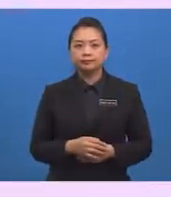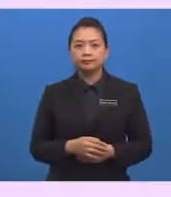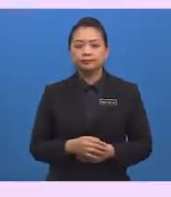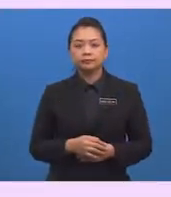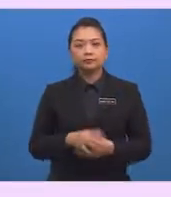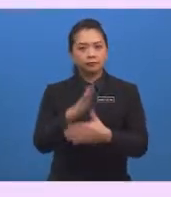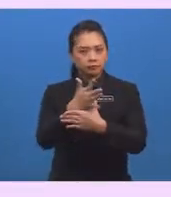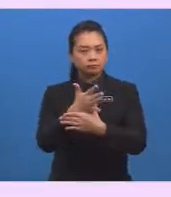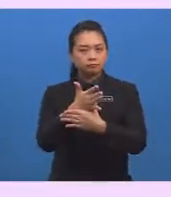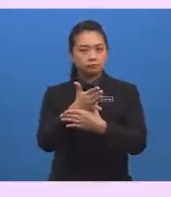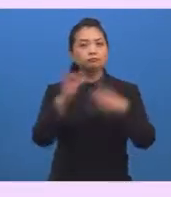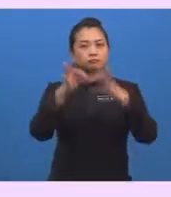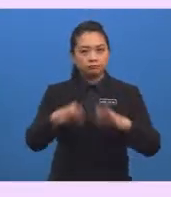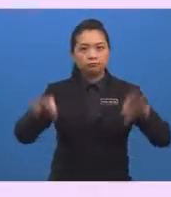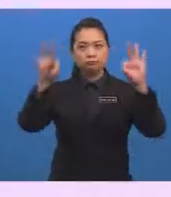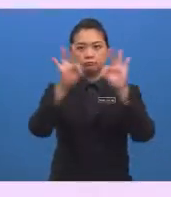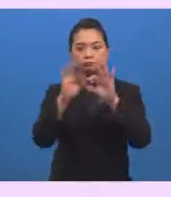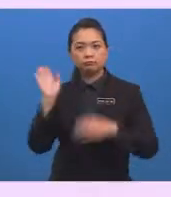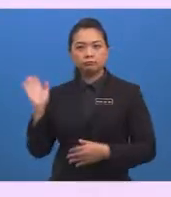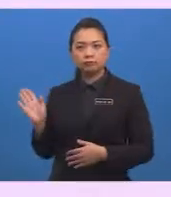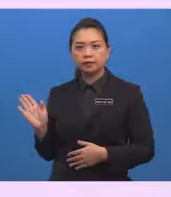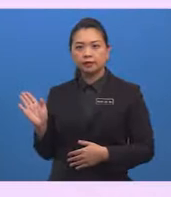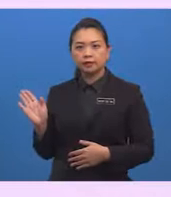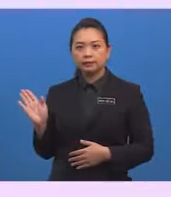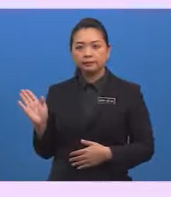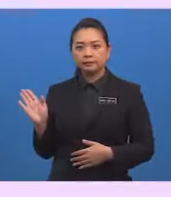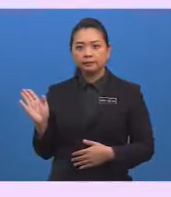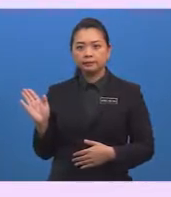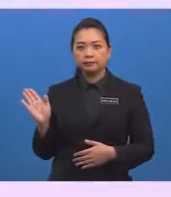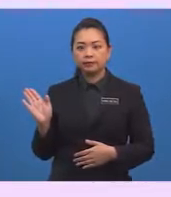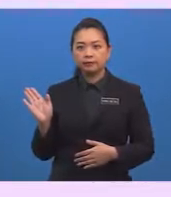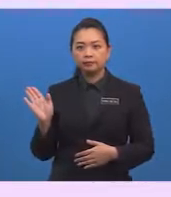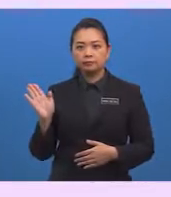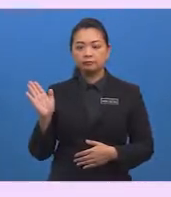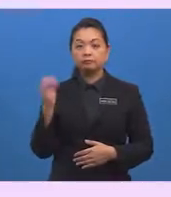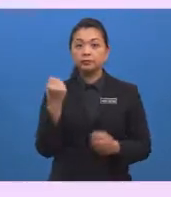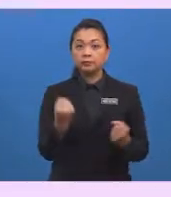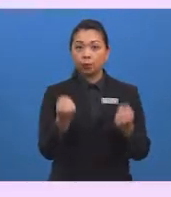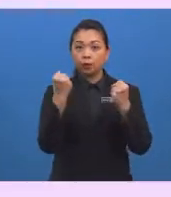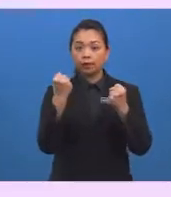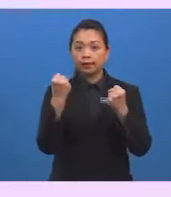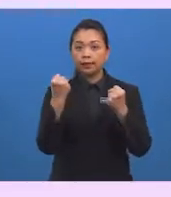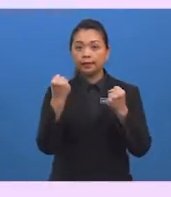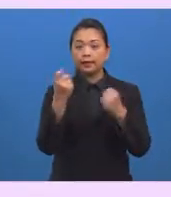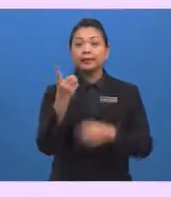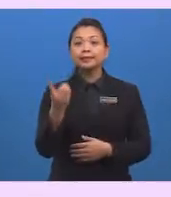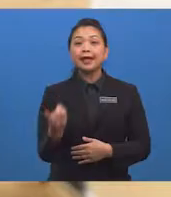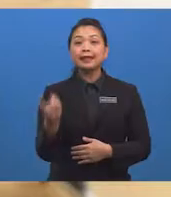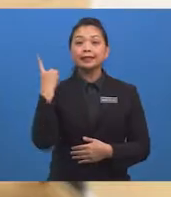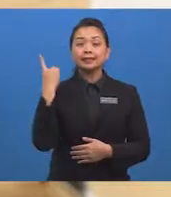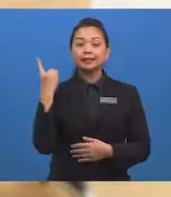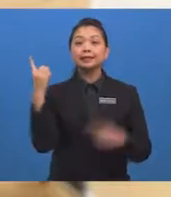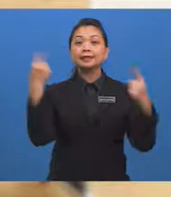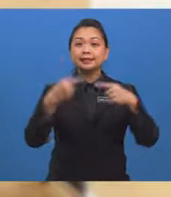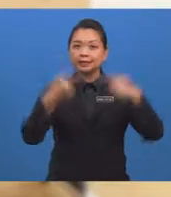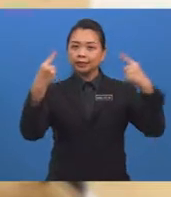Antara kepentingan tadbir urus baik adalah memperkasa daya saing. Di